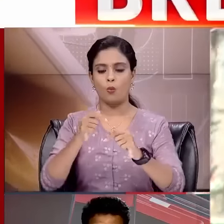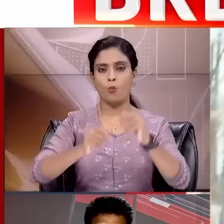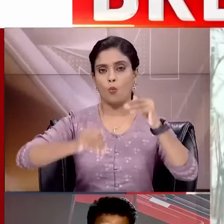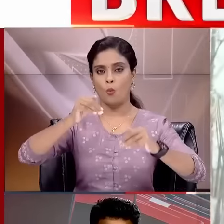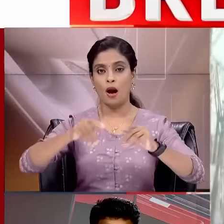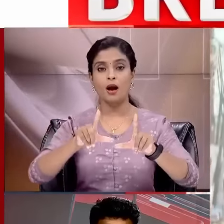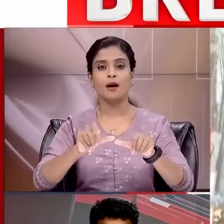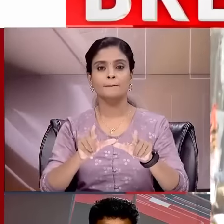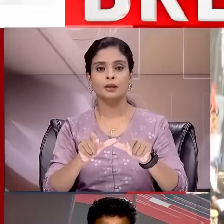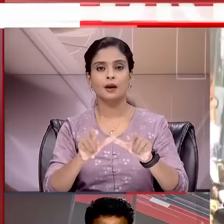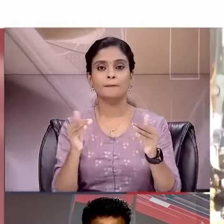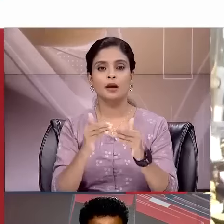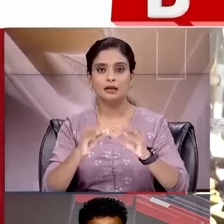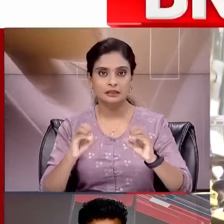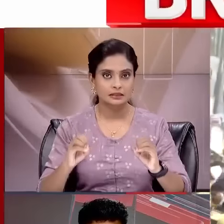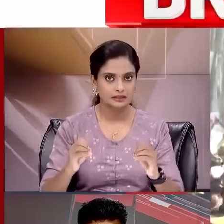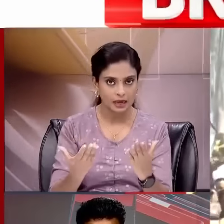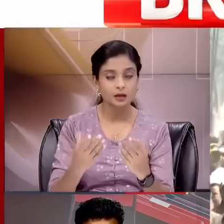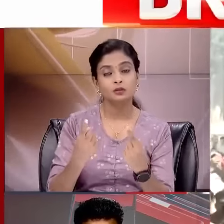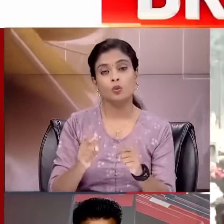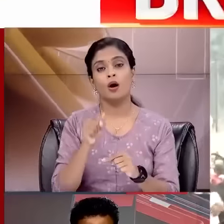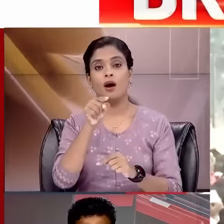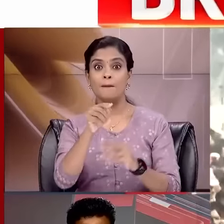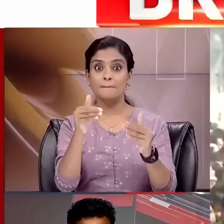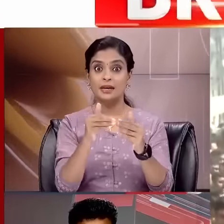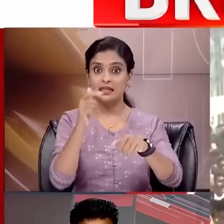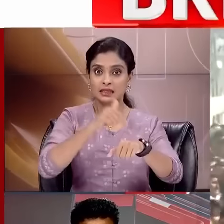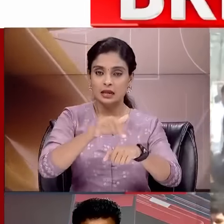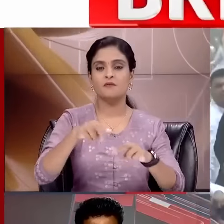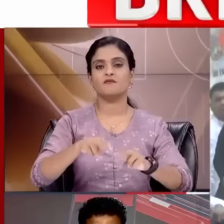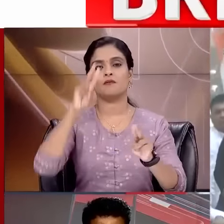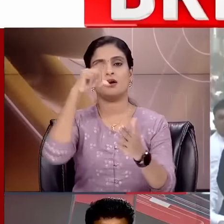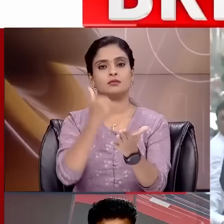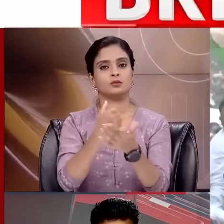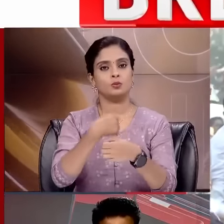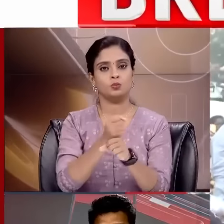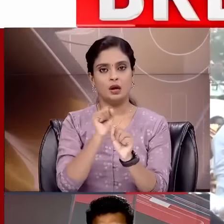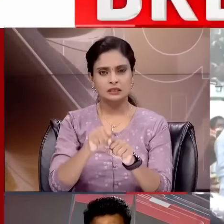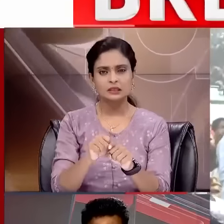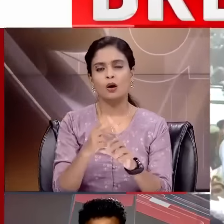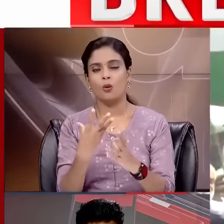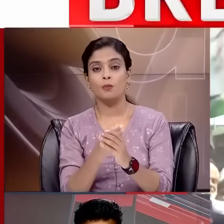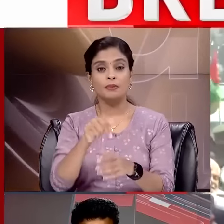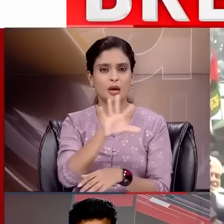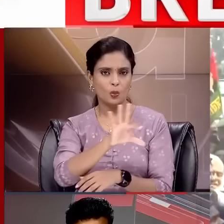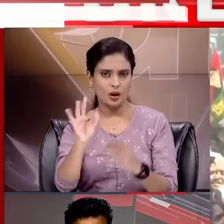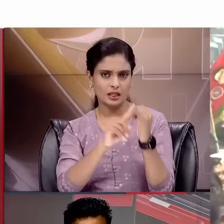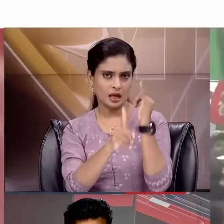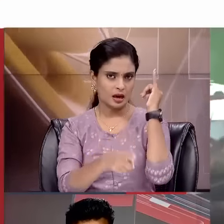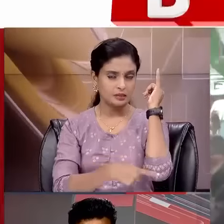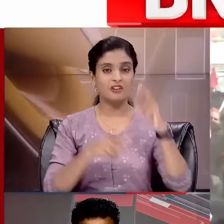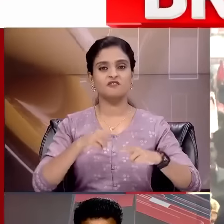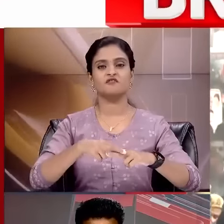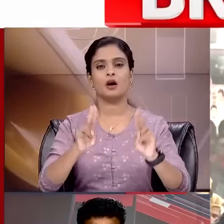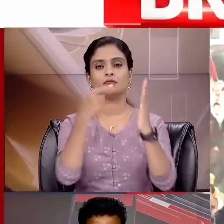സമിതിയുടെ യോഗം ആരംഭിക്കും ആ യോഗത്തിൽ അന്തിമമായ ഒരു തീരുമാനം എടുക്കുകയും ഈ ആഴ്ച അവസാനം തന്നെ പ്രഖ്യാപനം ഉണ്ടാവുകയും ചെയ്യുമെന്നാണ് നമുക്ക് അറിയാൻ പറ്റുന്ന കാര്യം